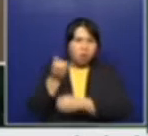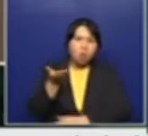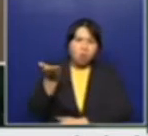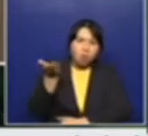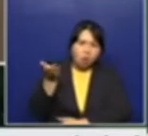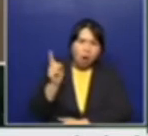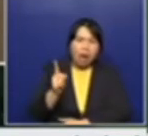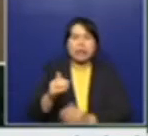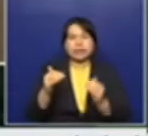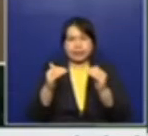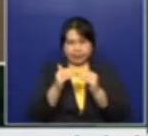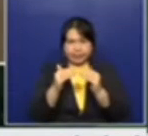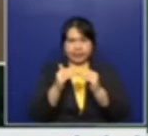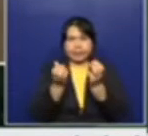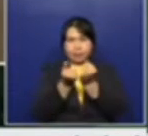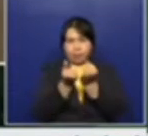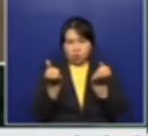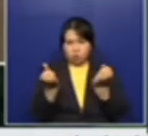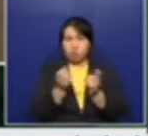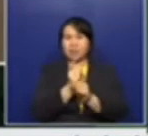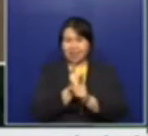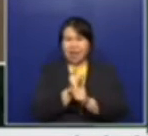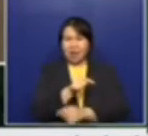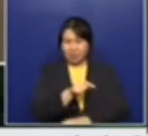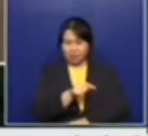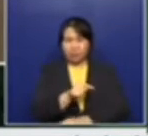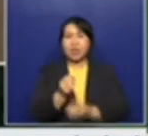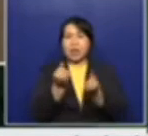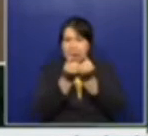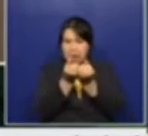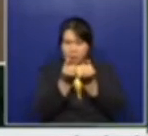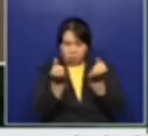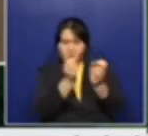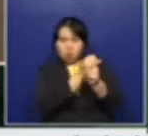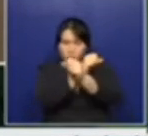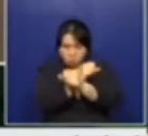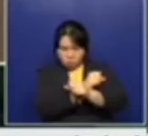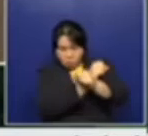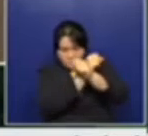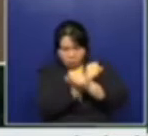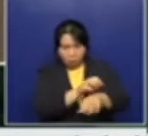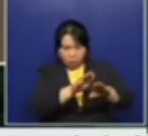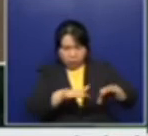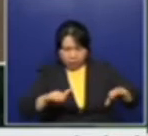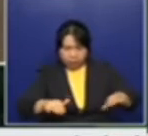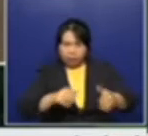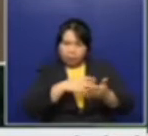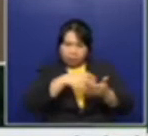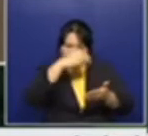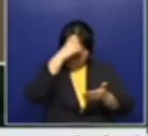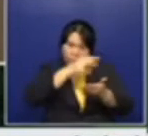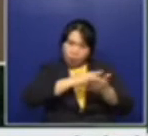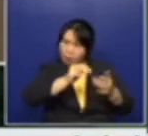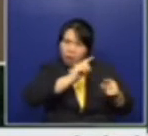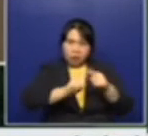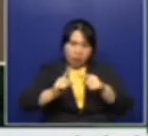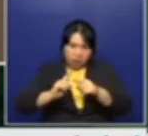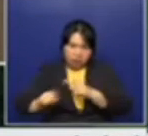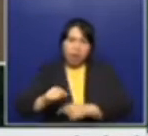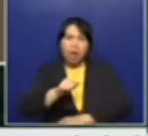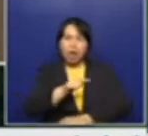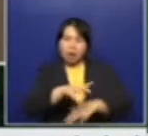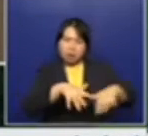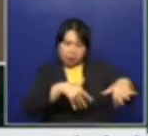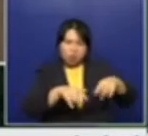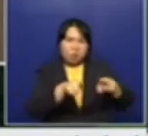ทธิ์ตามรัฐธรรมนูญรัฐธรรมนูญให้ความคุ้มครองแก่นิสิตนักศึกษาประชาชนเพราะฉะนั้นกระบ